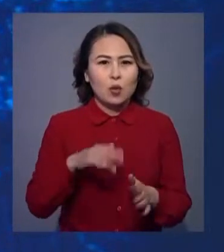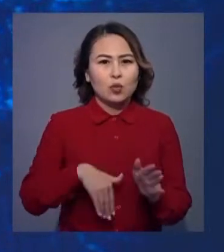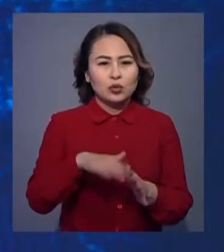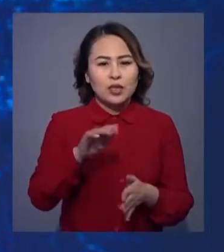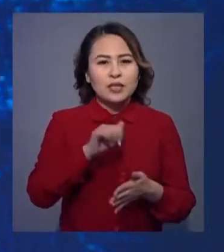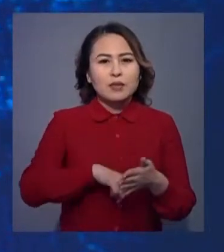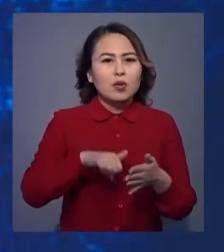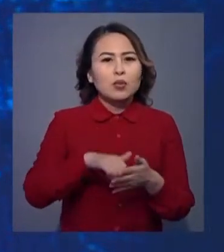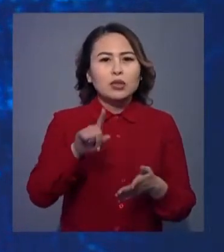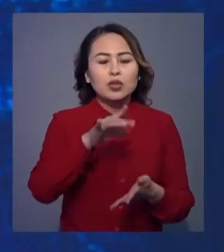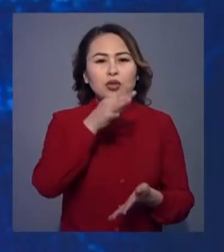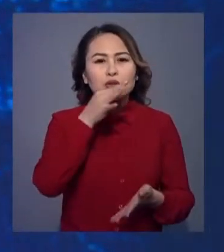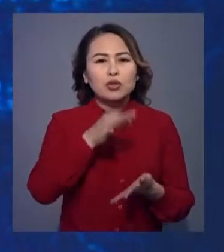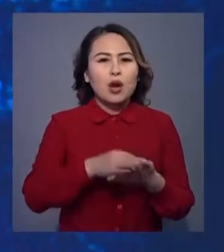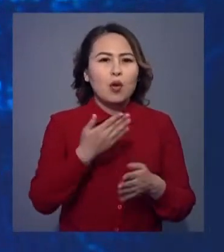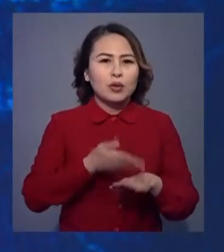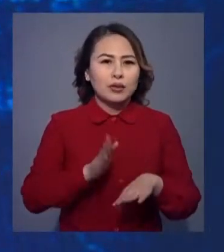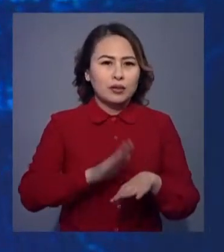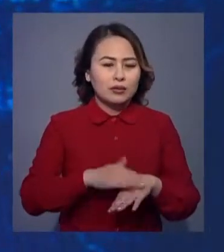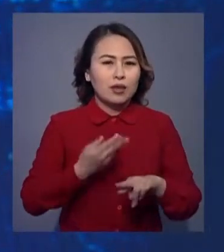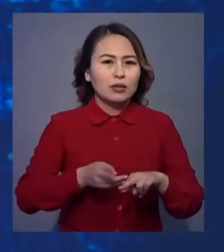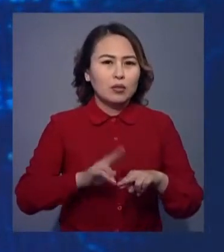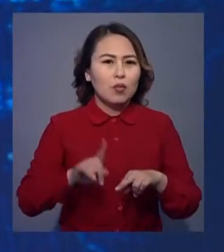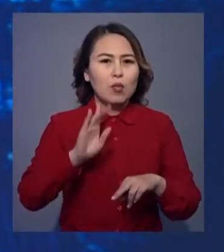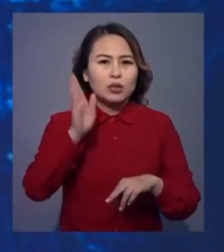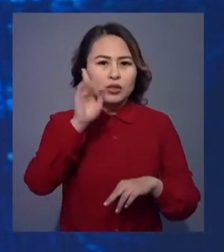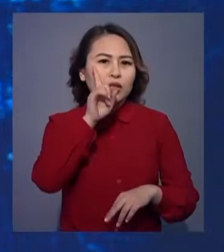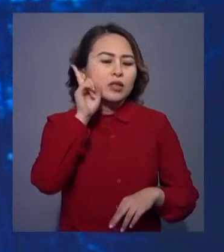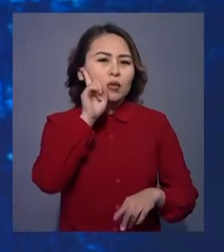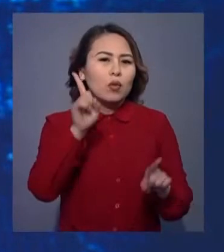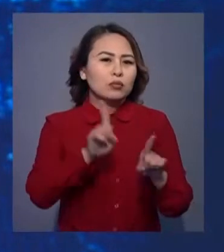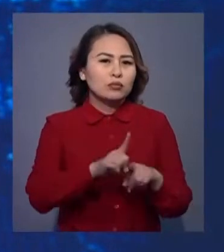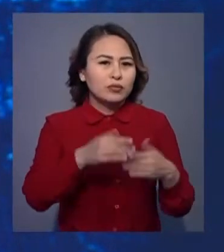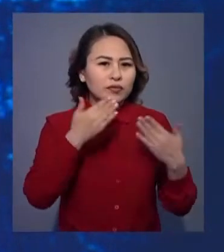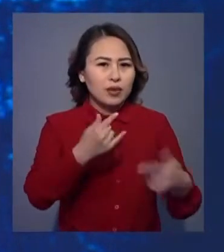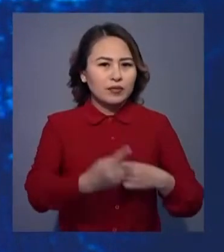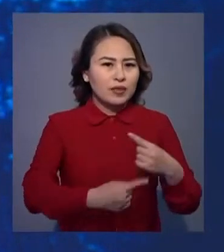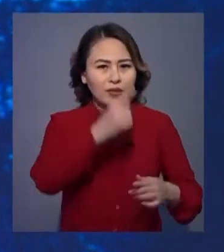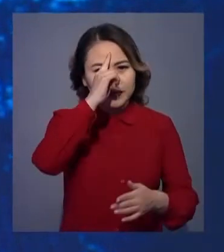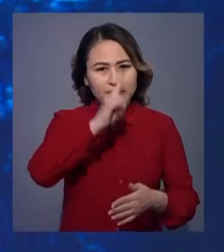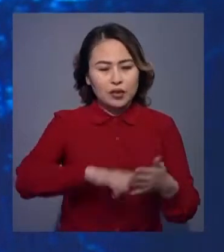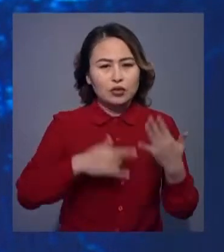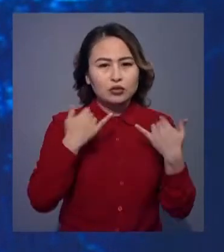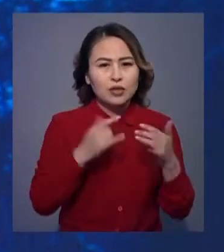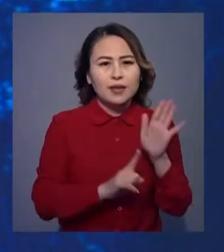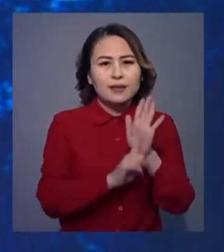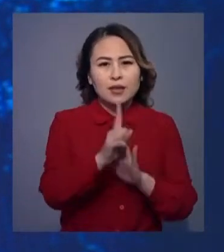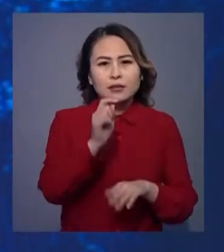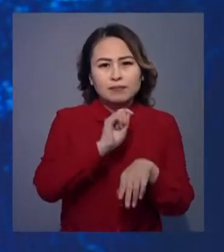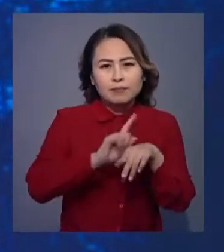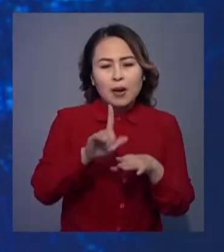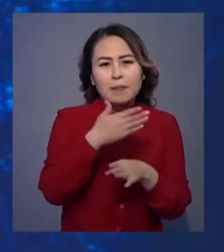абзал. Себебі жауапкершіліктің жүгі ауыр. Елдің тағдыры мен болашағы жастардың қолында. Оларды бүгіннен бастап мемлекет ісіне ғана